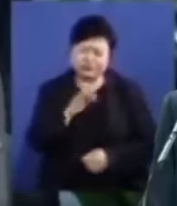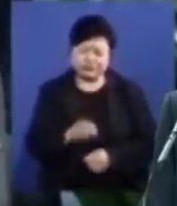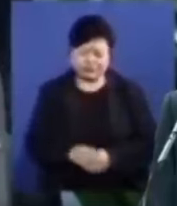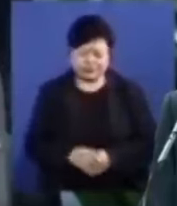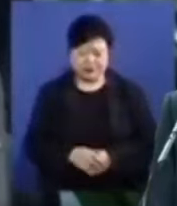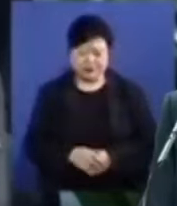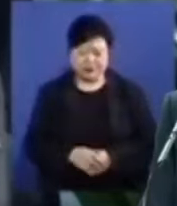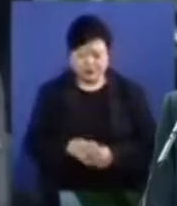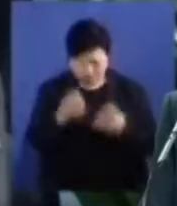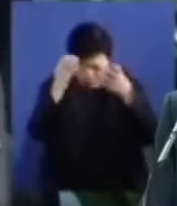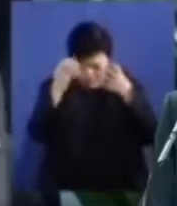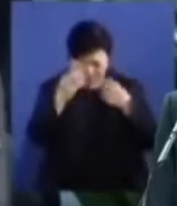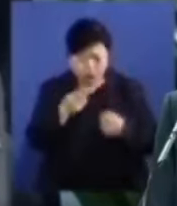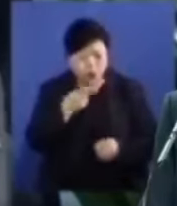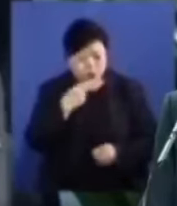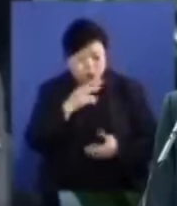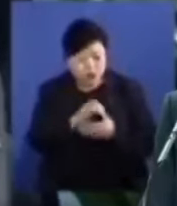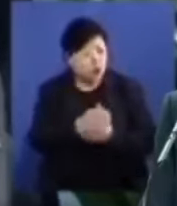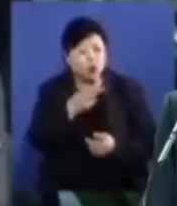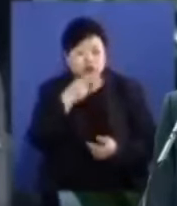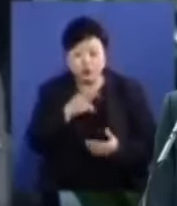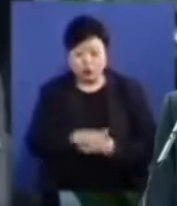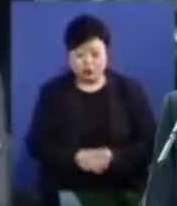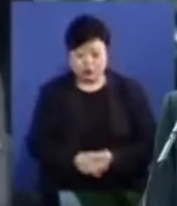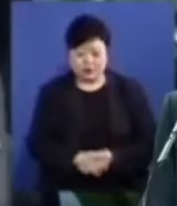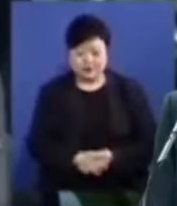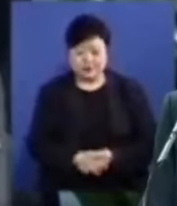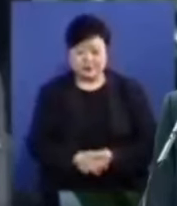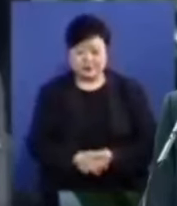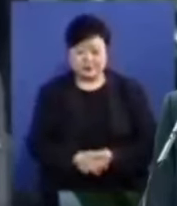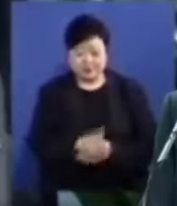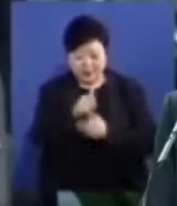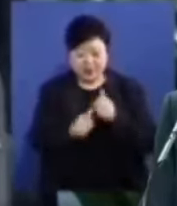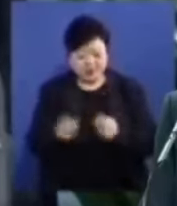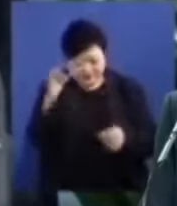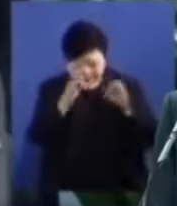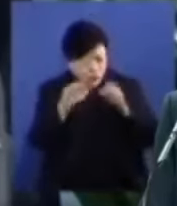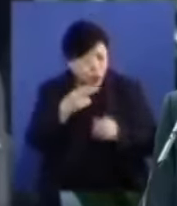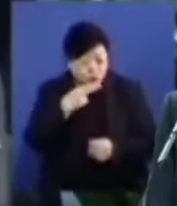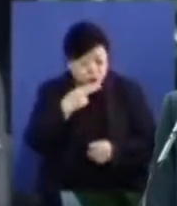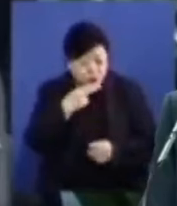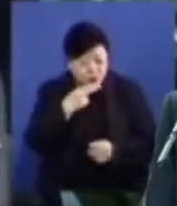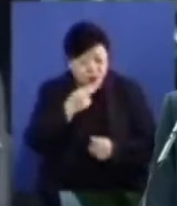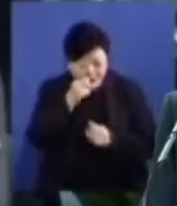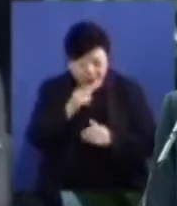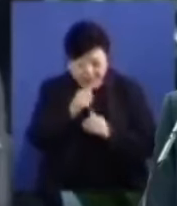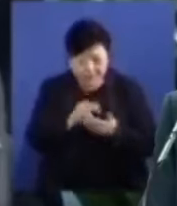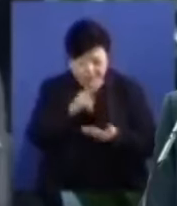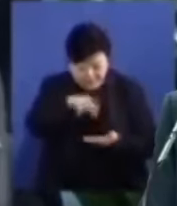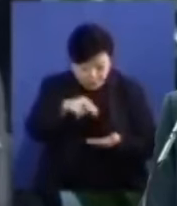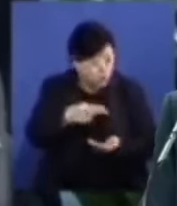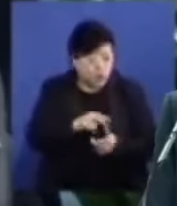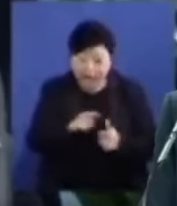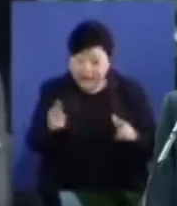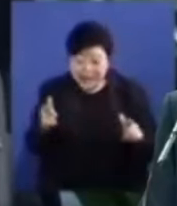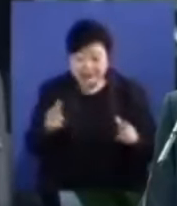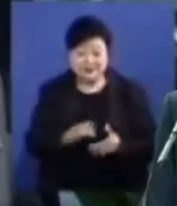아니하면 기도도 하지 않게 되고 하나님을 찾지 않고 성경도 읽지 않게 되고